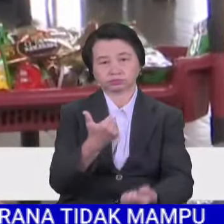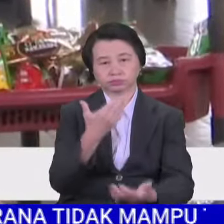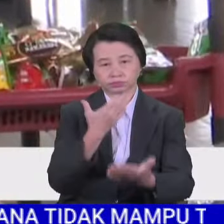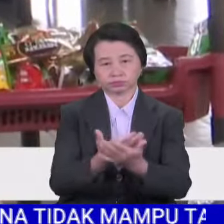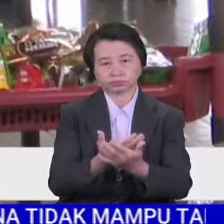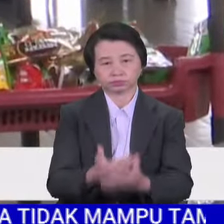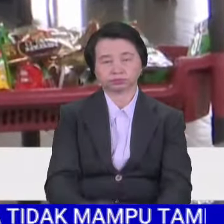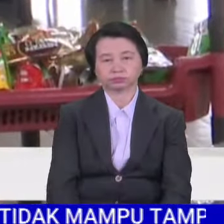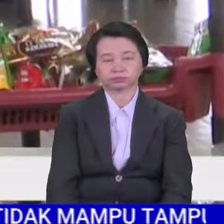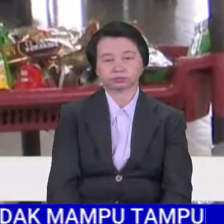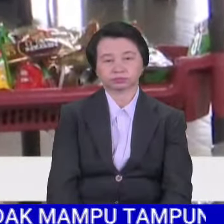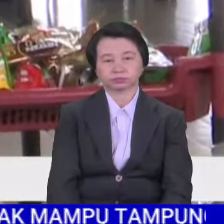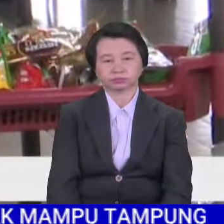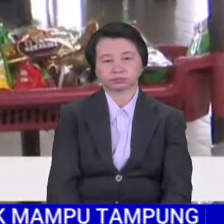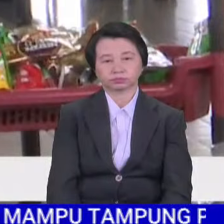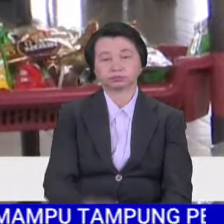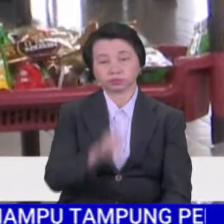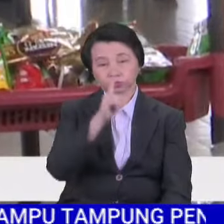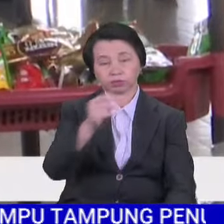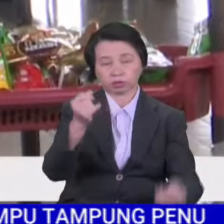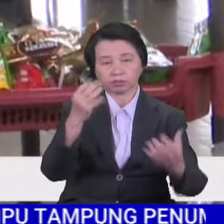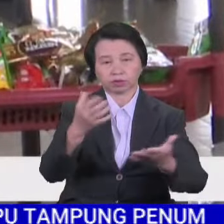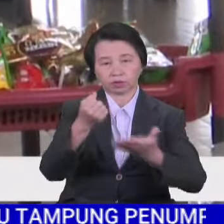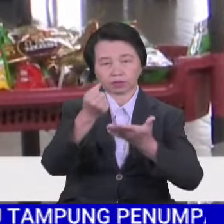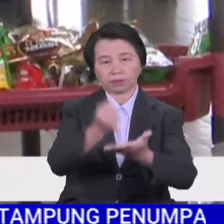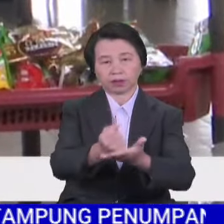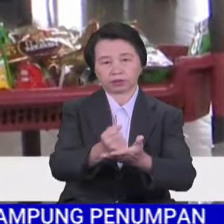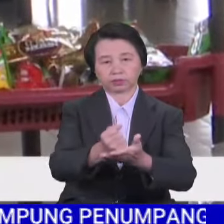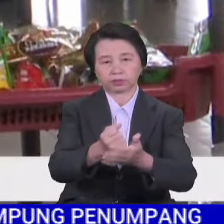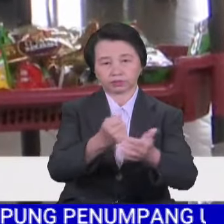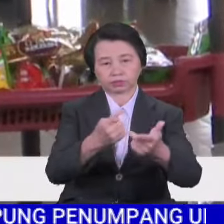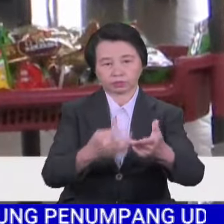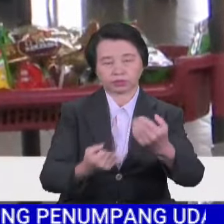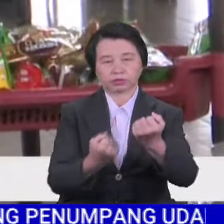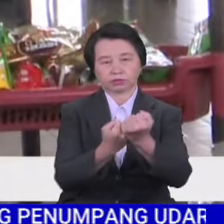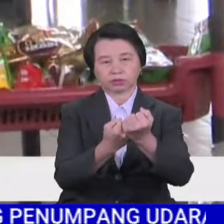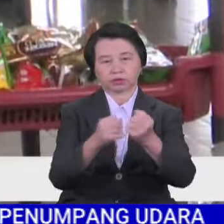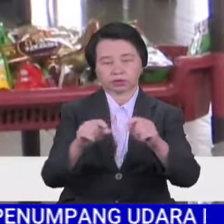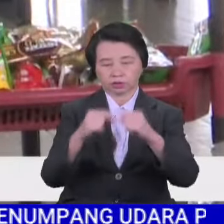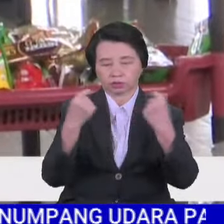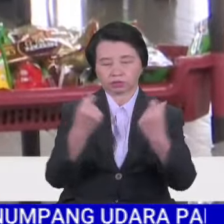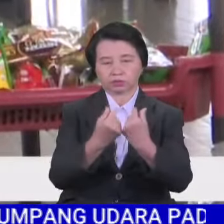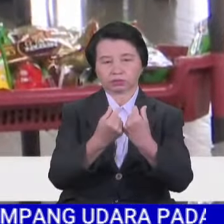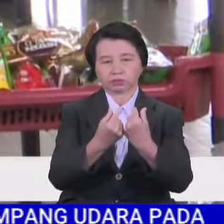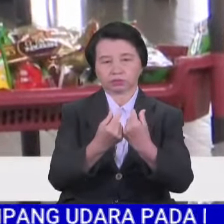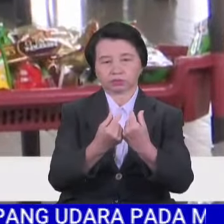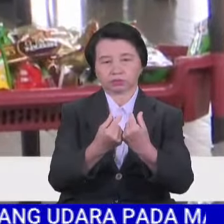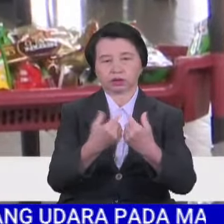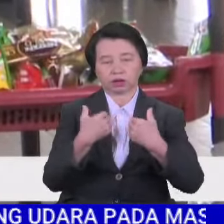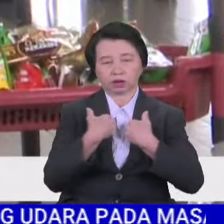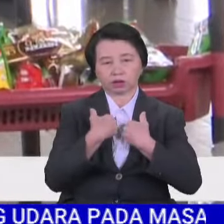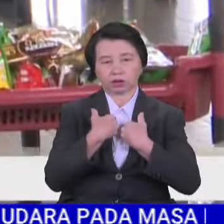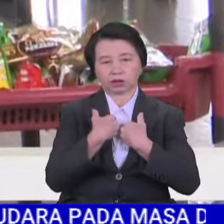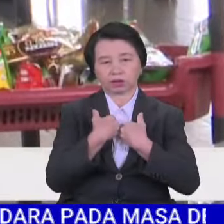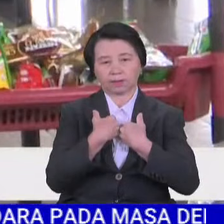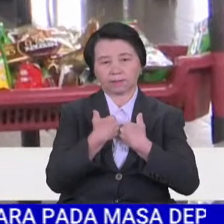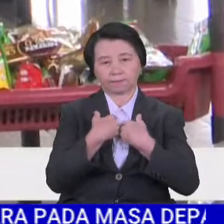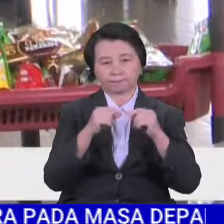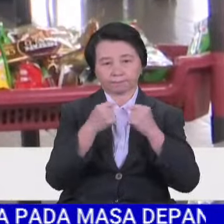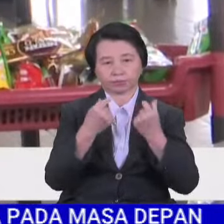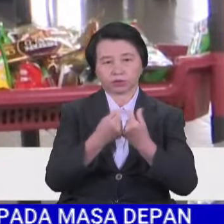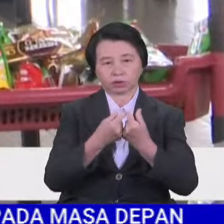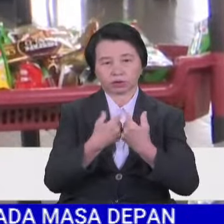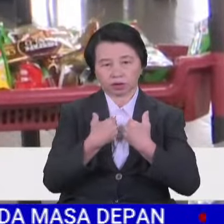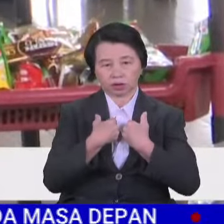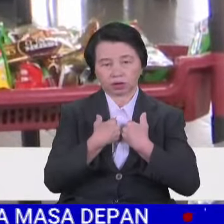Nah food basket pesonanya dia telah membantu banyak pihak terutama dari segi pelajar yang ke dalam golongan yang memiliki golongan